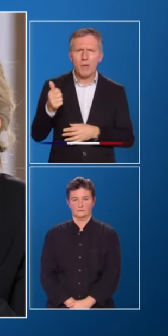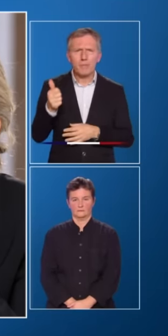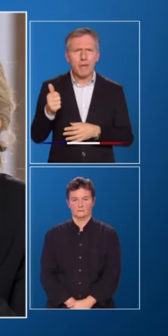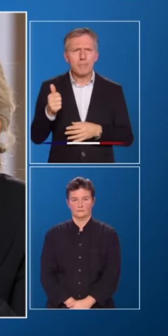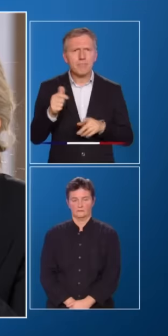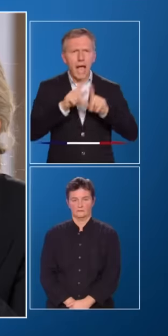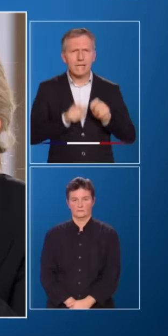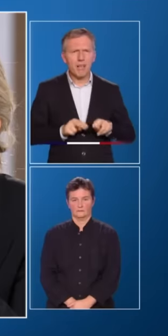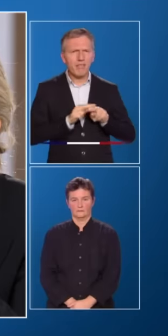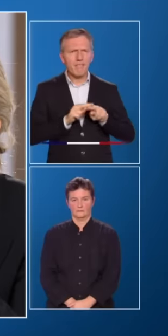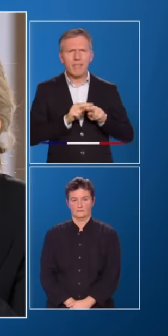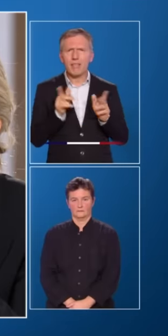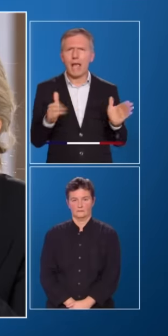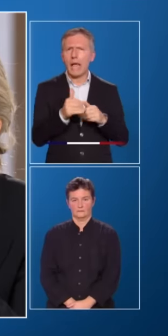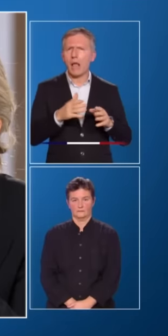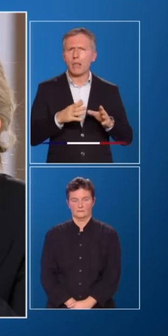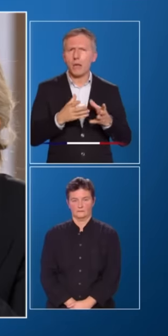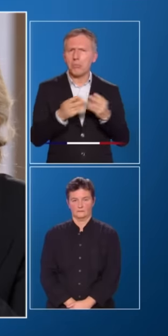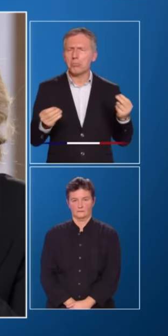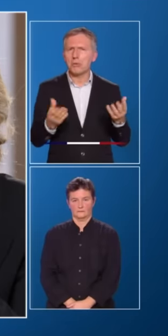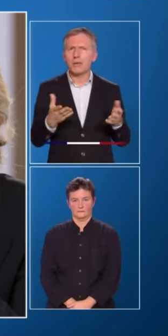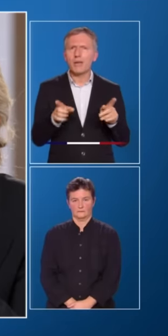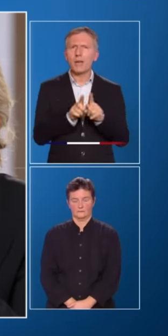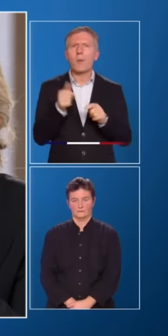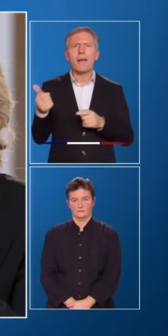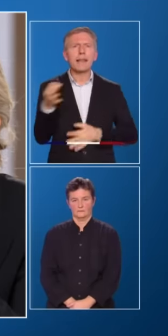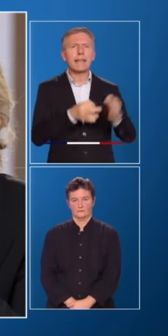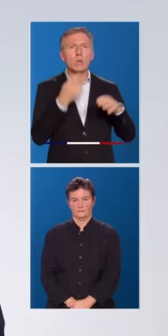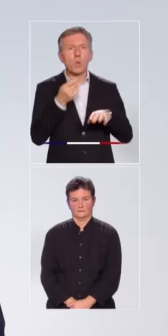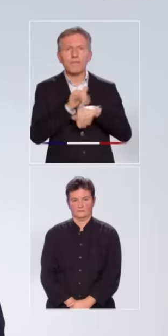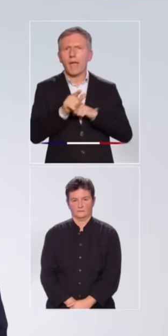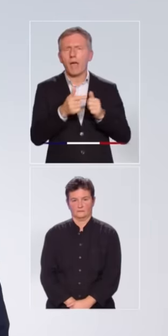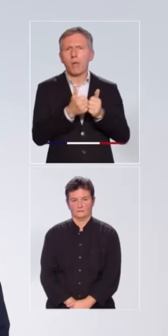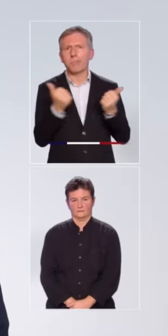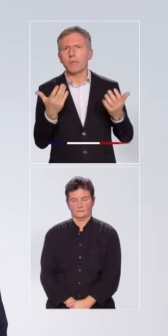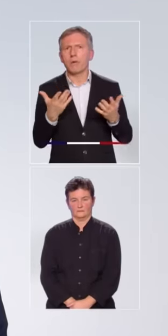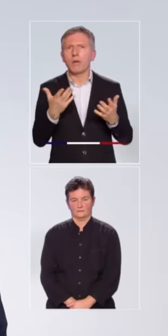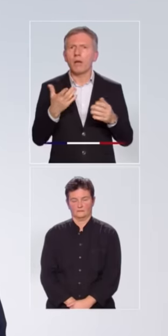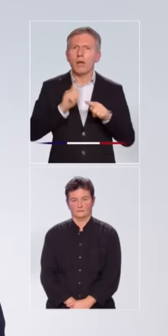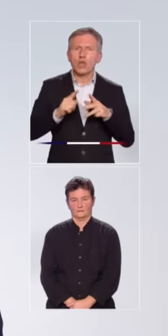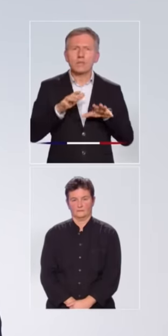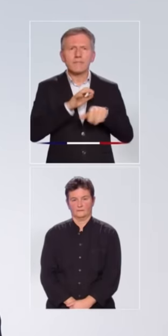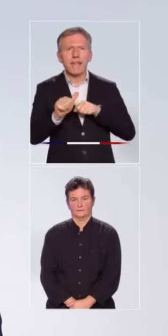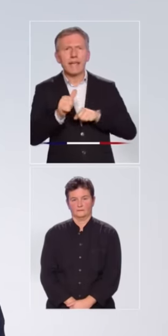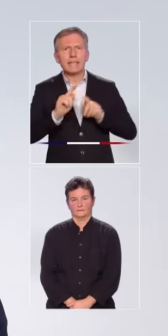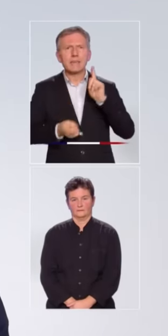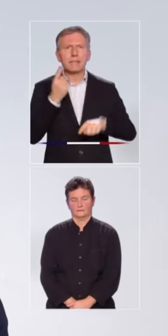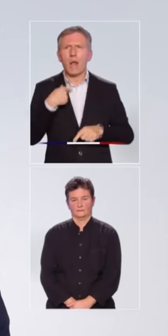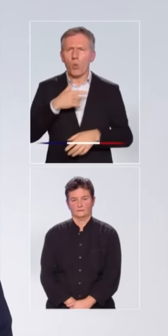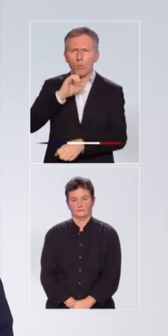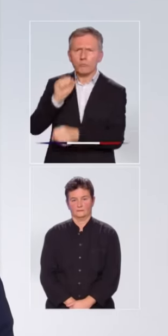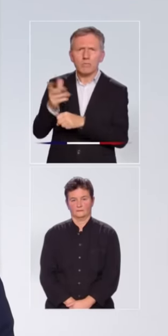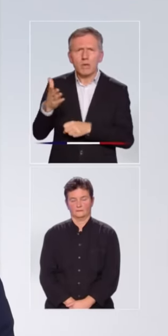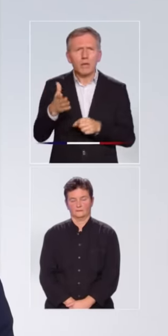plus respecté aucun cadre, c'est-à-dire que, contrairement à ce qu'il disait, il ne faisait pas une opération spéciale que nous condamnions déjà et qui n'avait aucun cadre juridique,